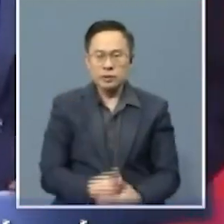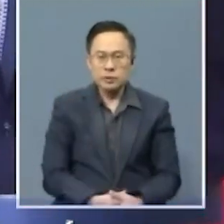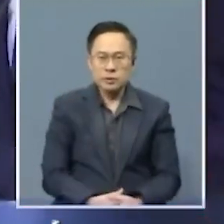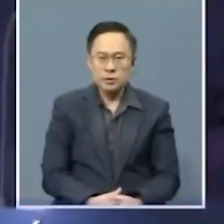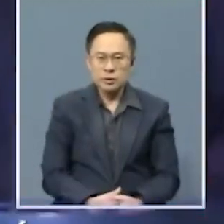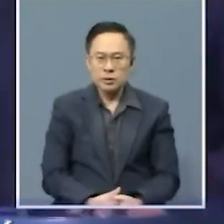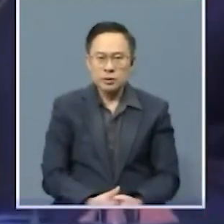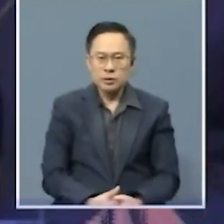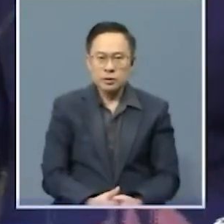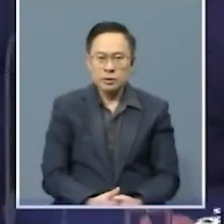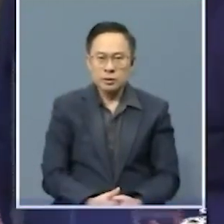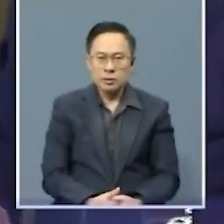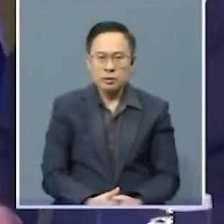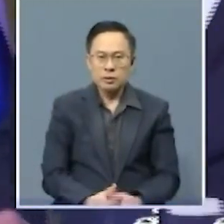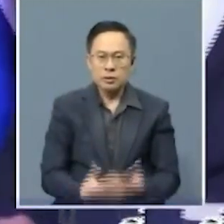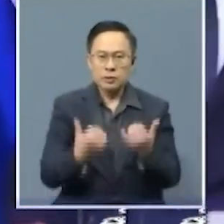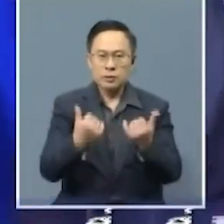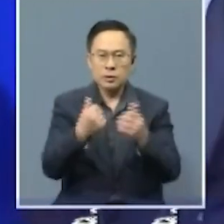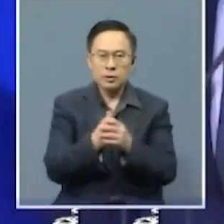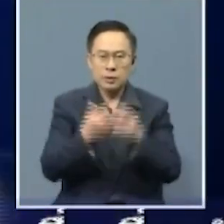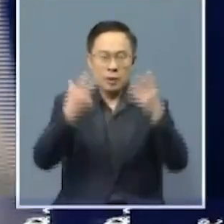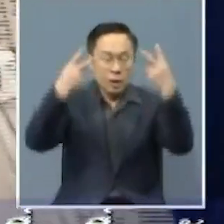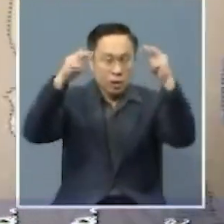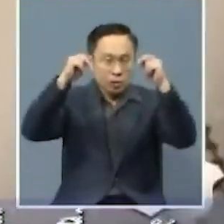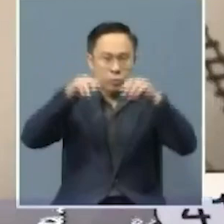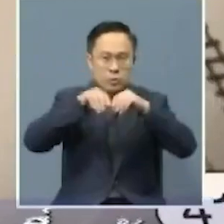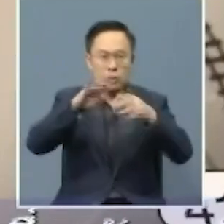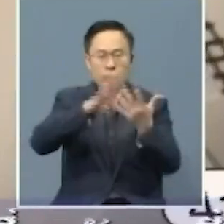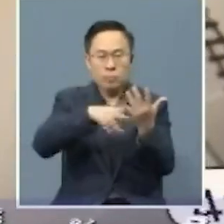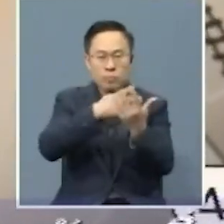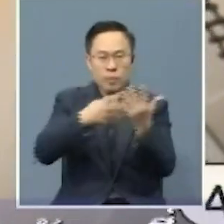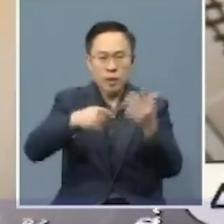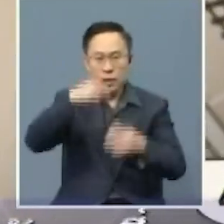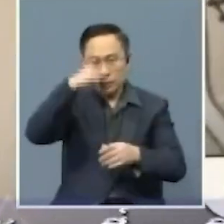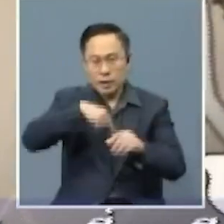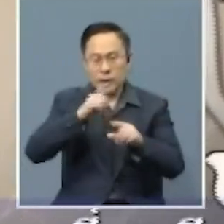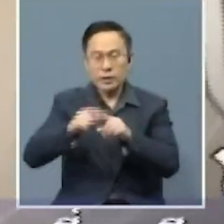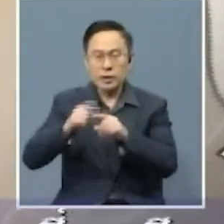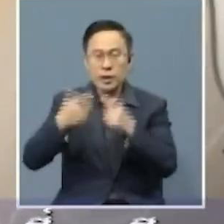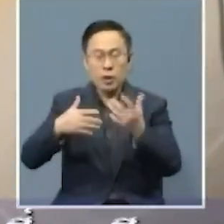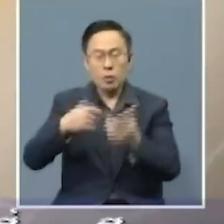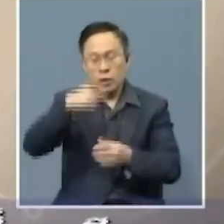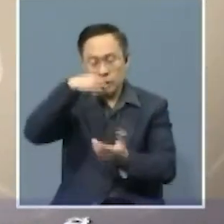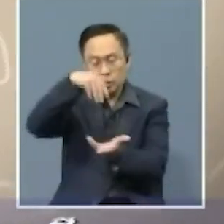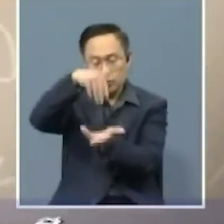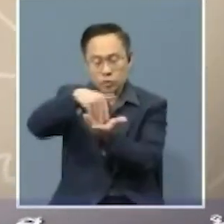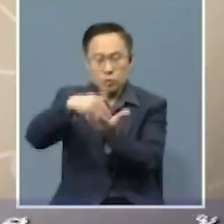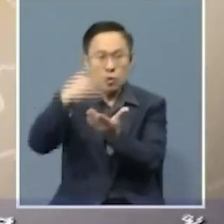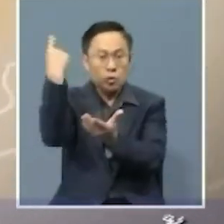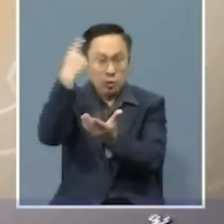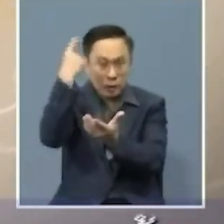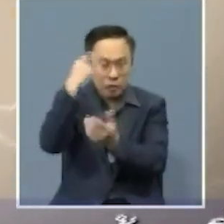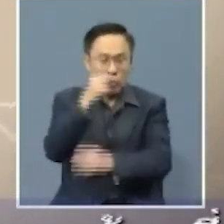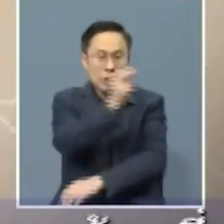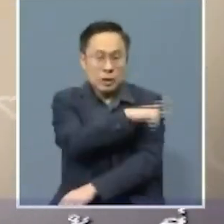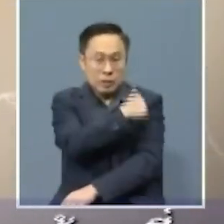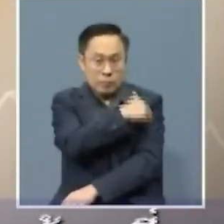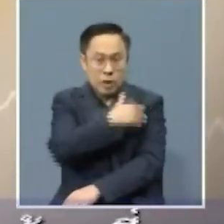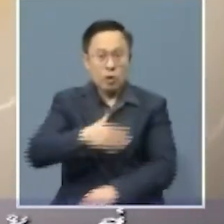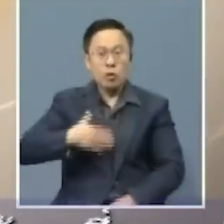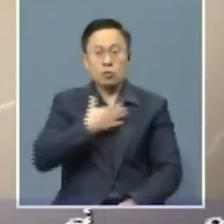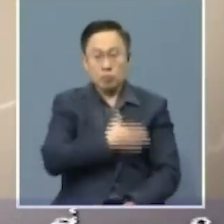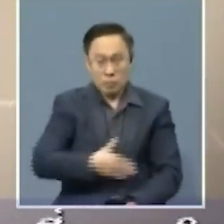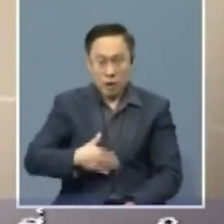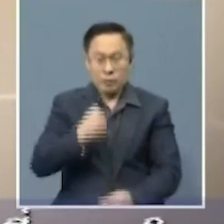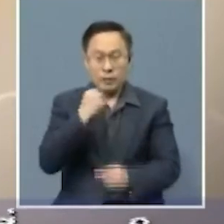ฐบาลได้ประกาศวิสัยทัศน์ Ignite Thailand ของประเทศไทยในการเป็นศูนย์กลางเมืองท่องเที่ยวการแพทย์และสุขภา